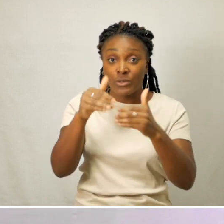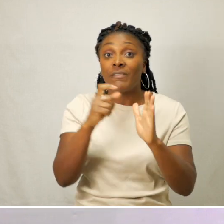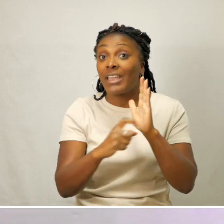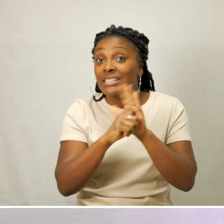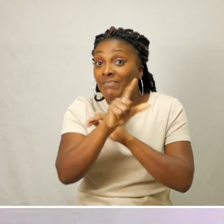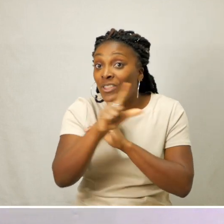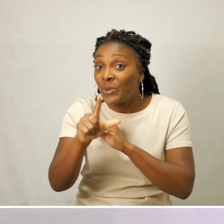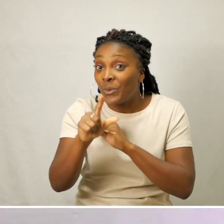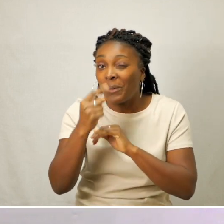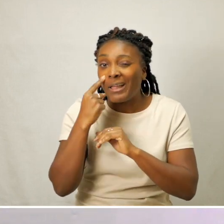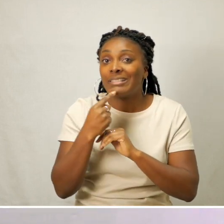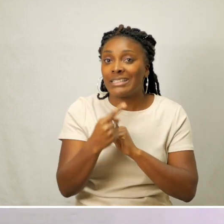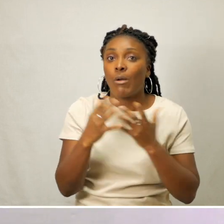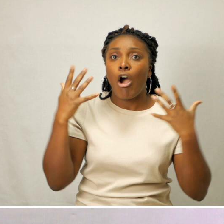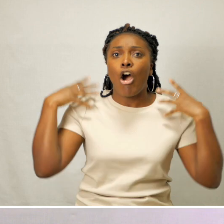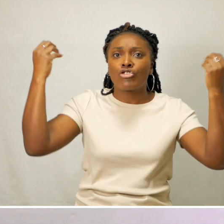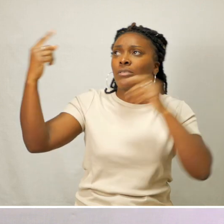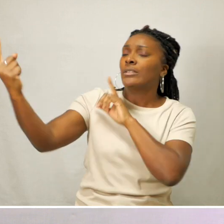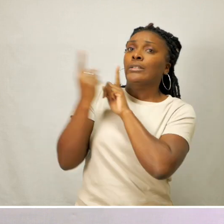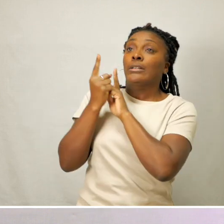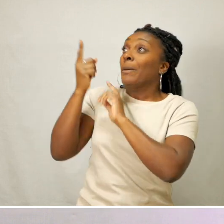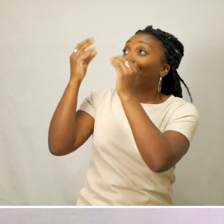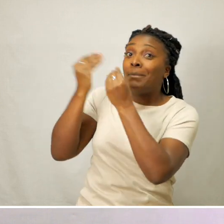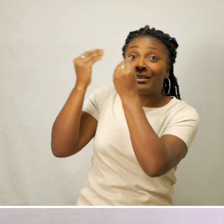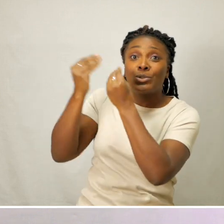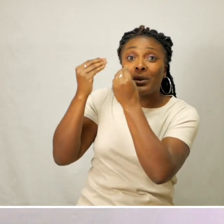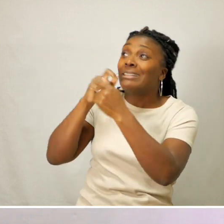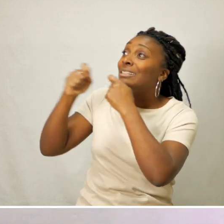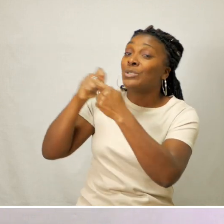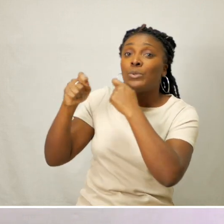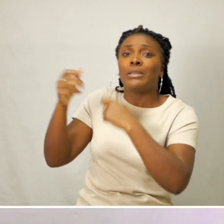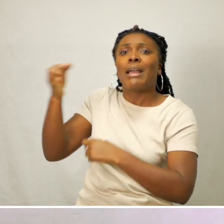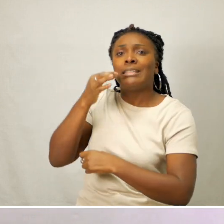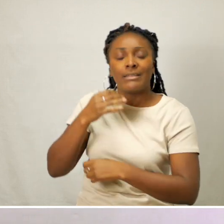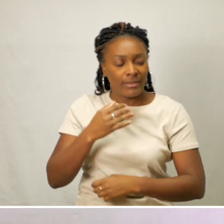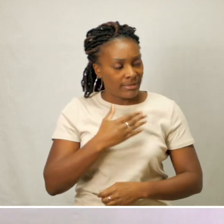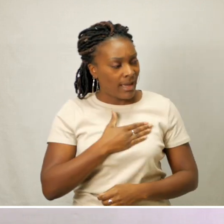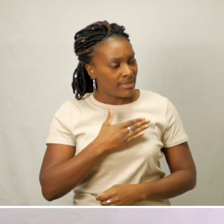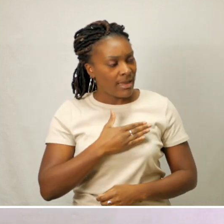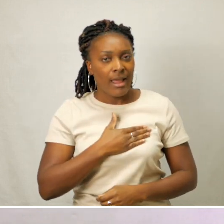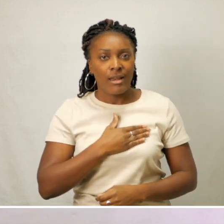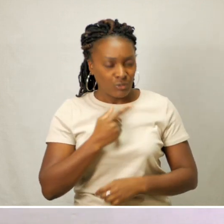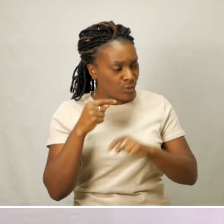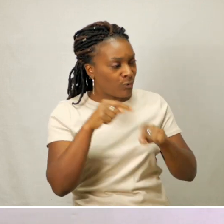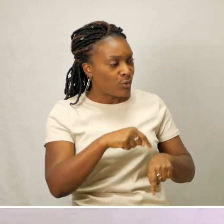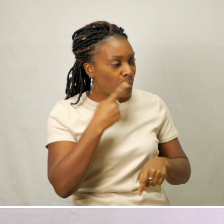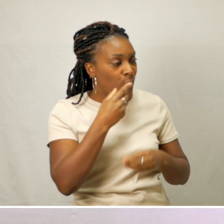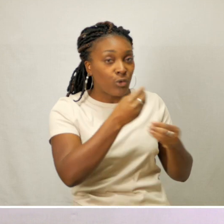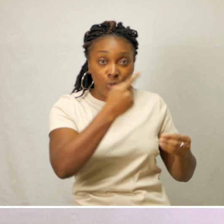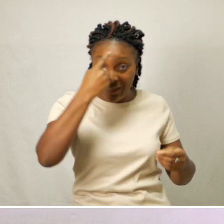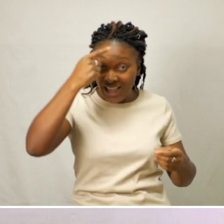22, il parle de l'ange qui va venir l'instruire. Il m'instruisit, il s'entretint avec moi, il me dit « Daniel, je suis venu maintenant pour ouvrir